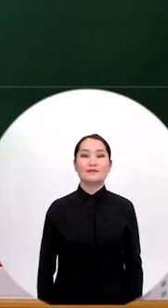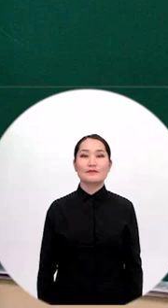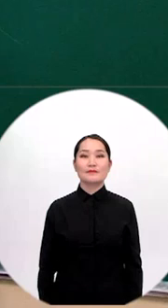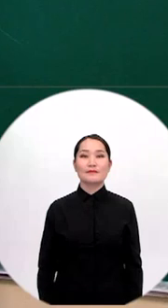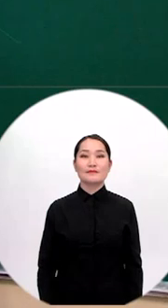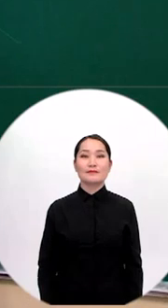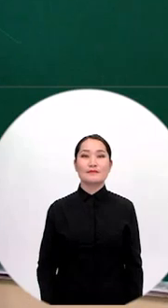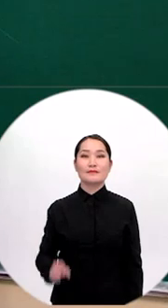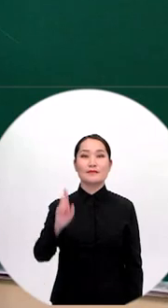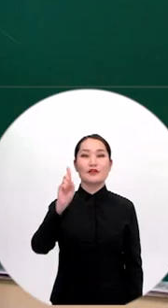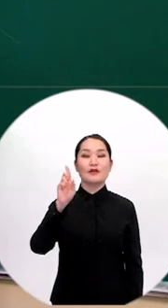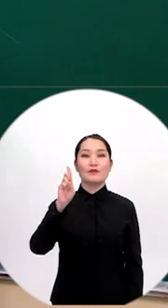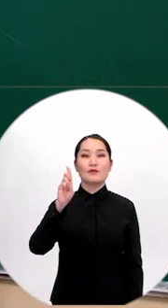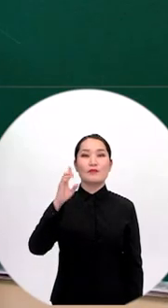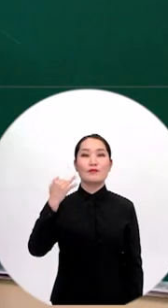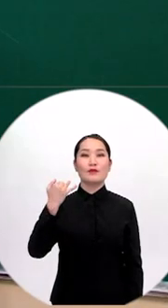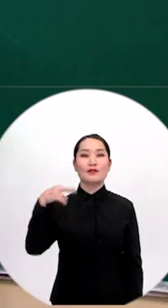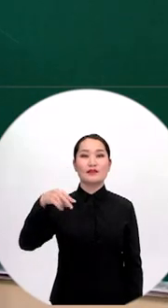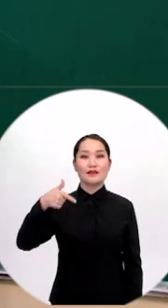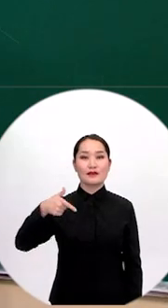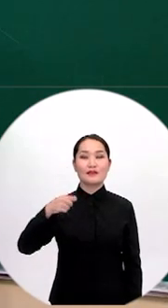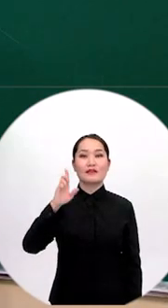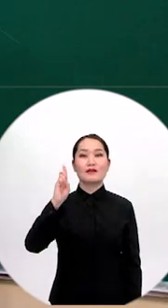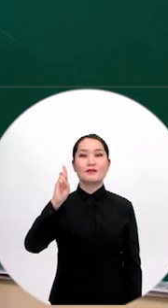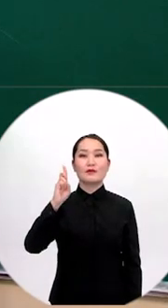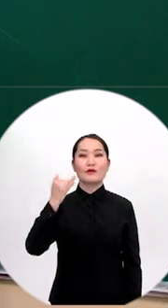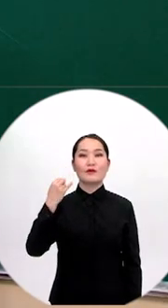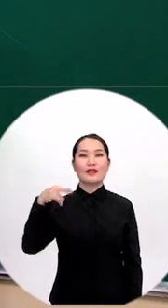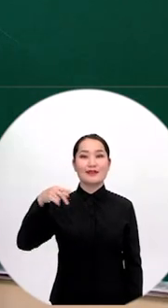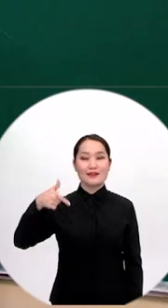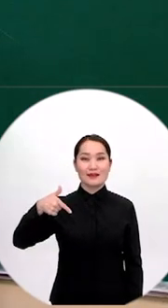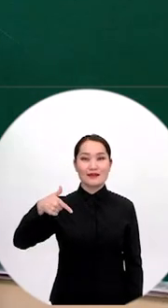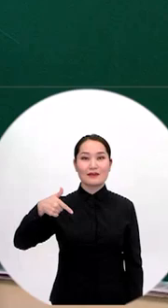хэлээрэй. Булаг. Булаг.